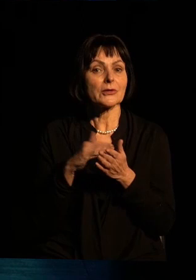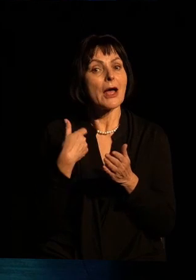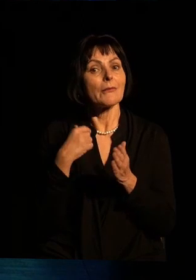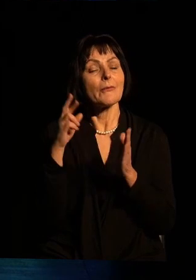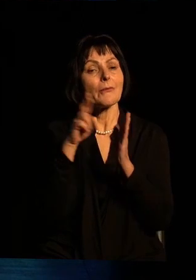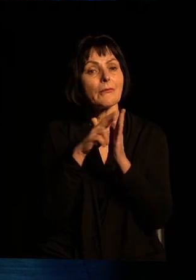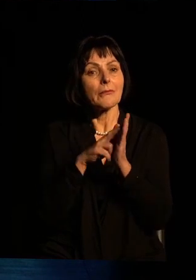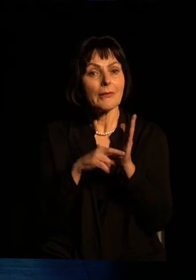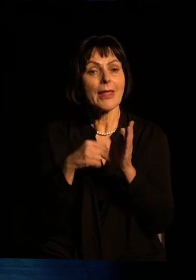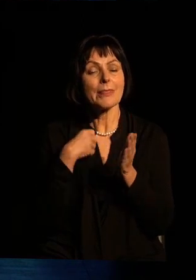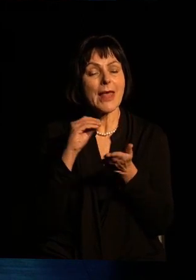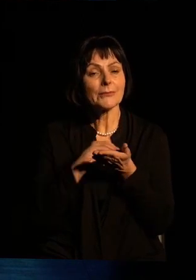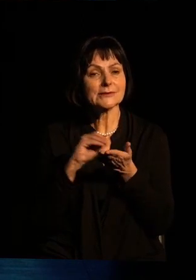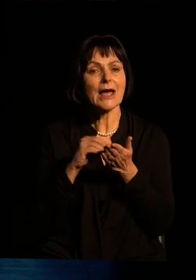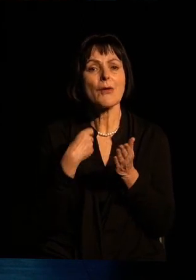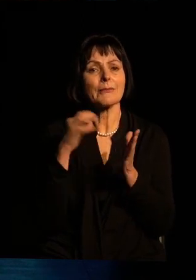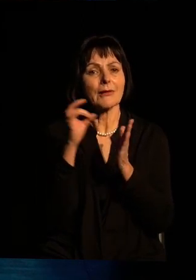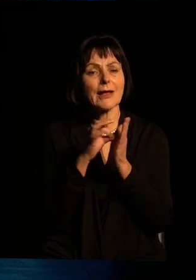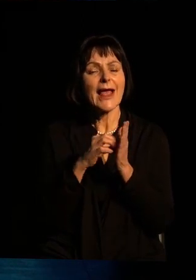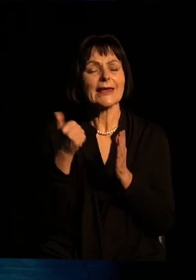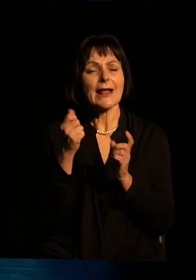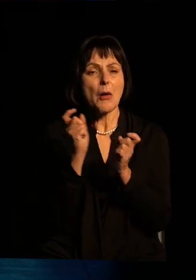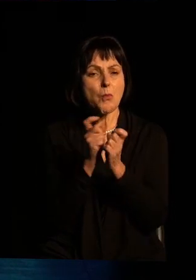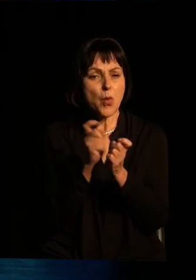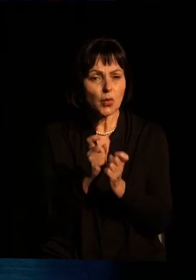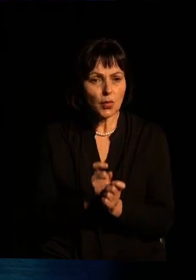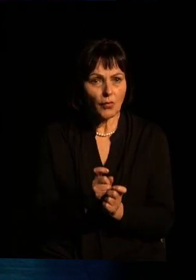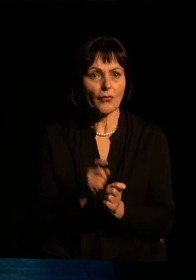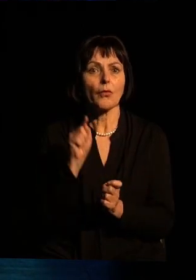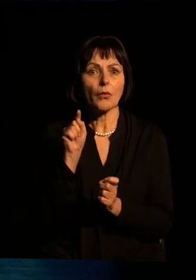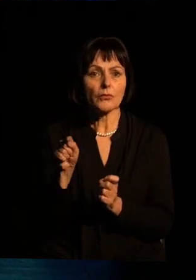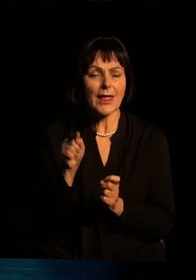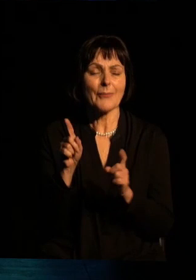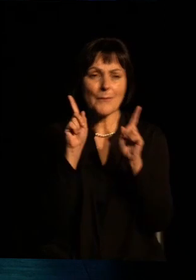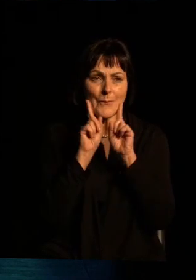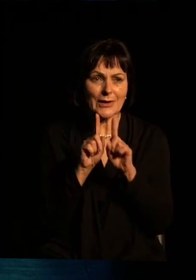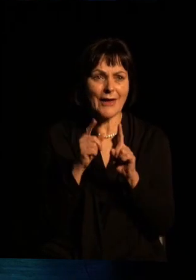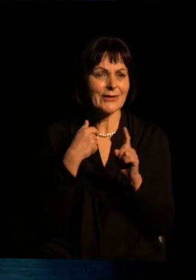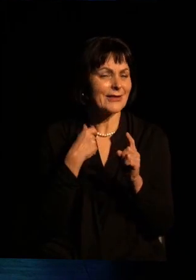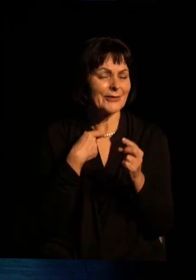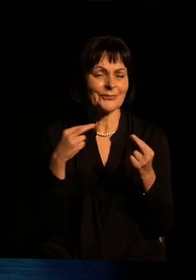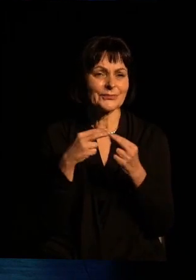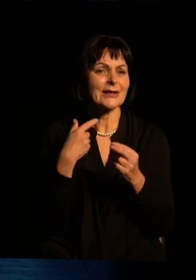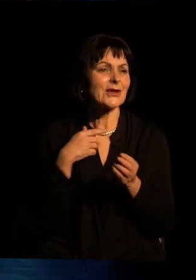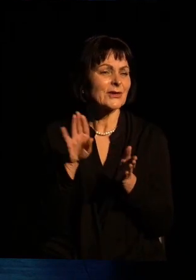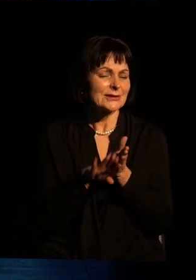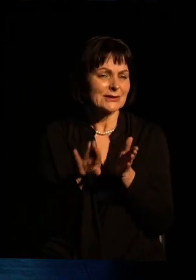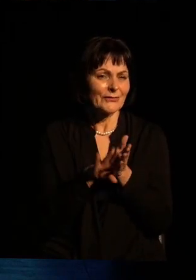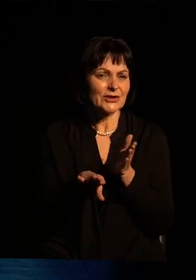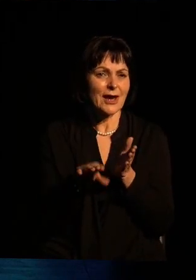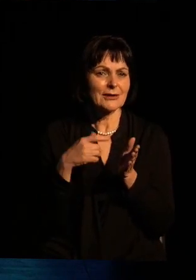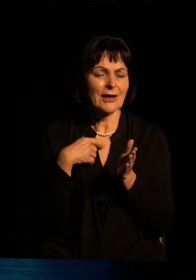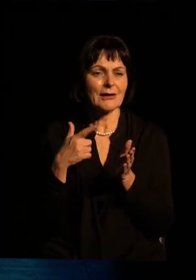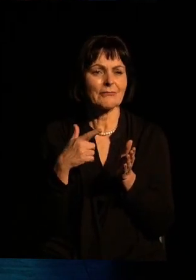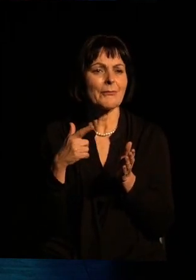wyszczególniłem, tutaj sobie pozwoliłem wyszczególnić takich kilka punktów i one tak naprawdę nie korespondują z tym, co zwykle się